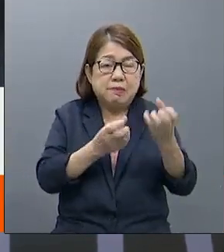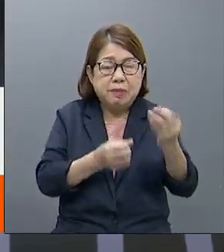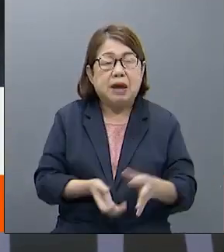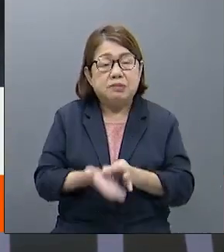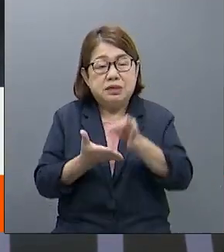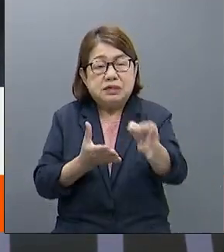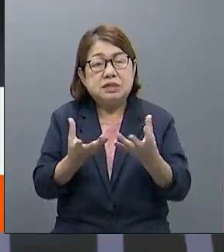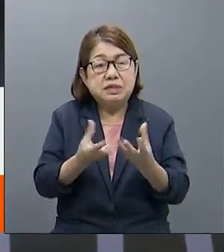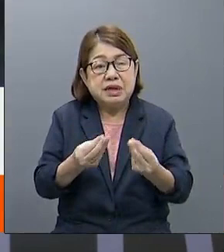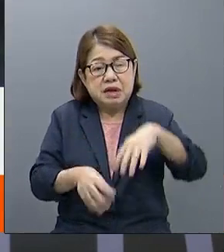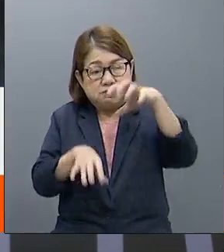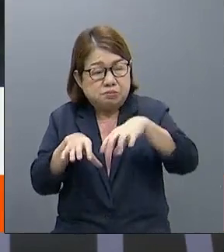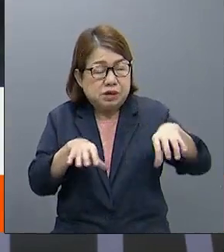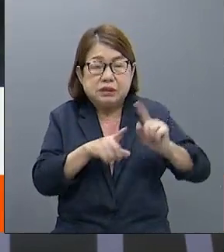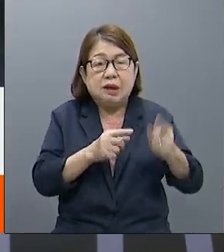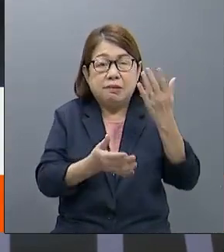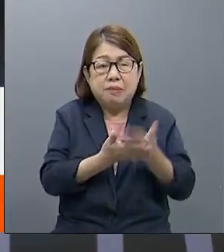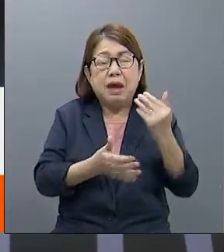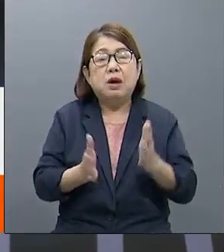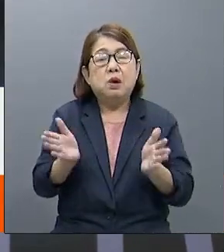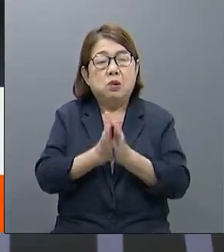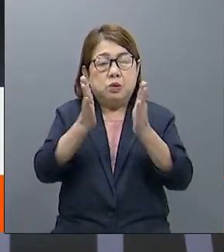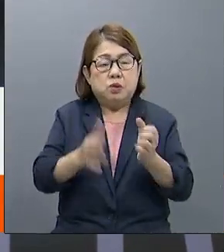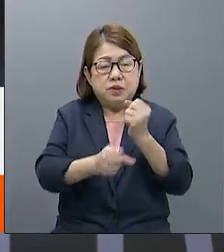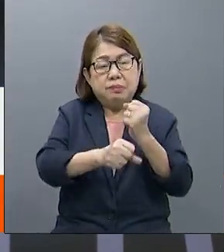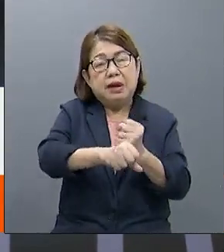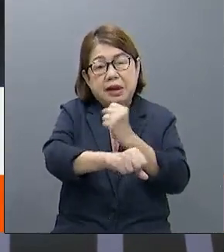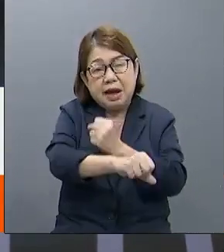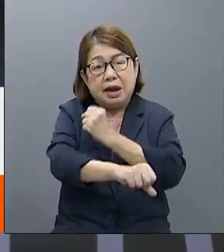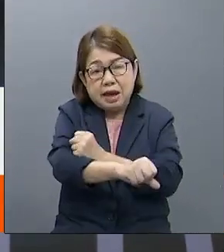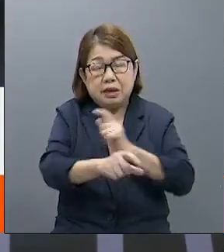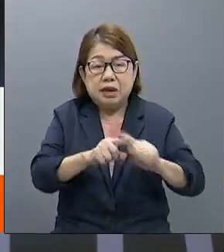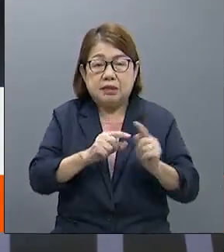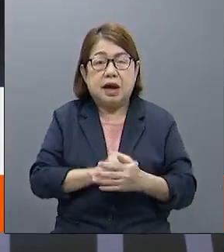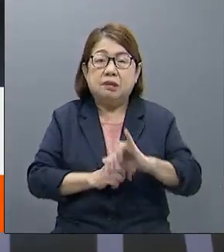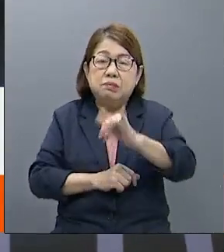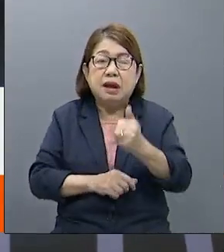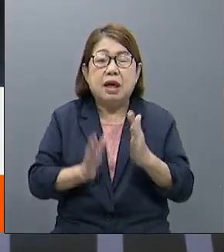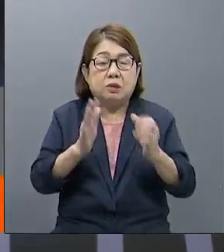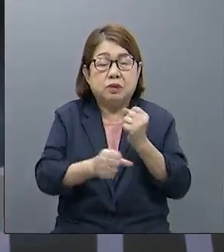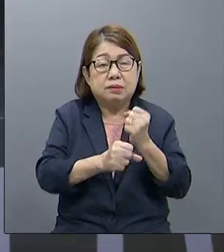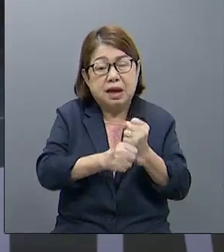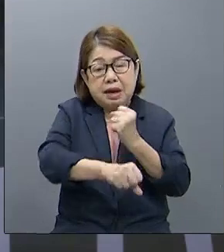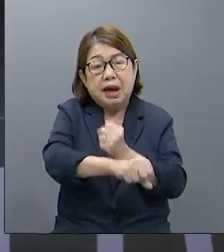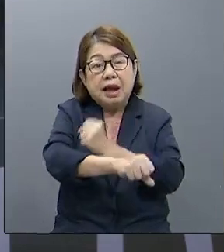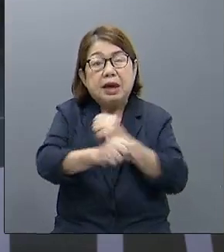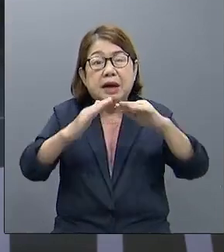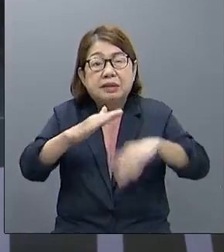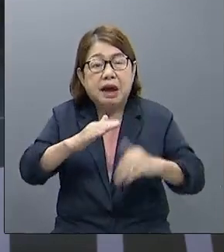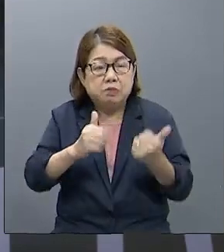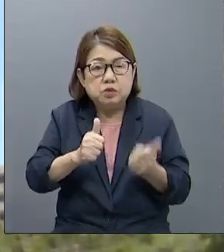งค่าจ้างขั้นต่ำรวมถึงค่าแรงครับซึ่งอาจจะมีการปรับตัวเพิ่มขึ้นในระยะต่อไปด้วย